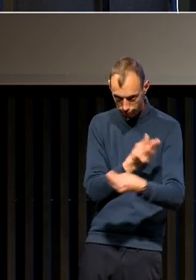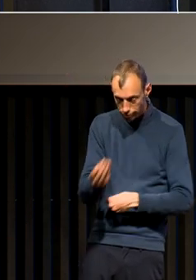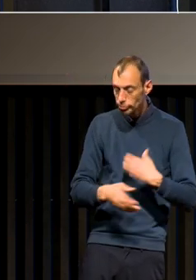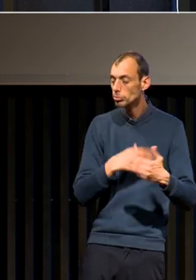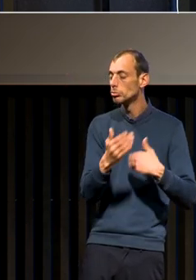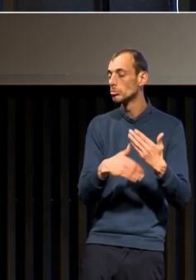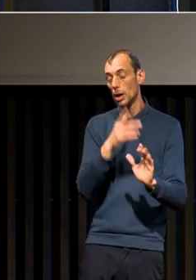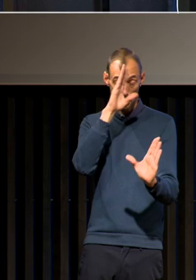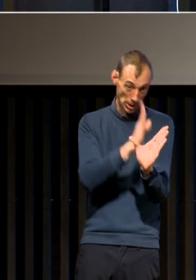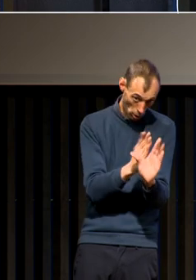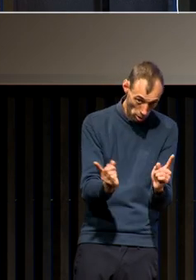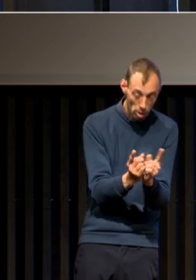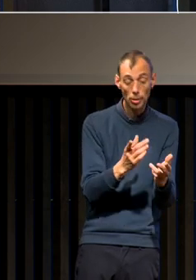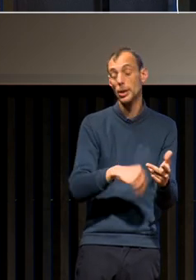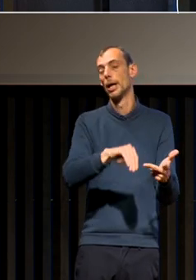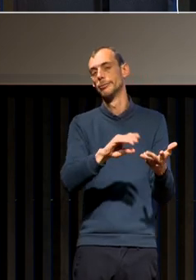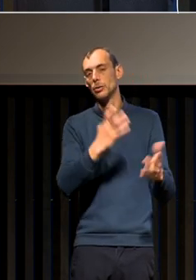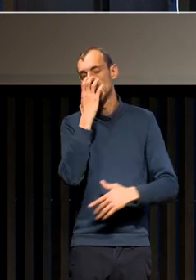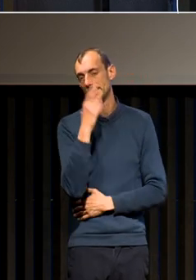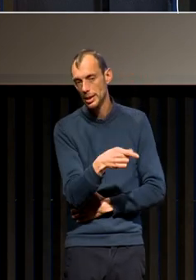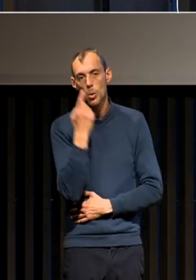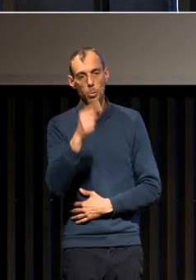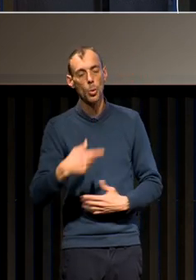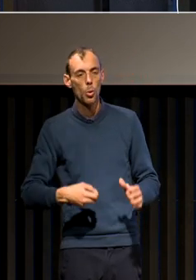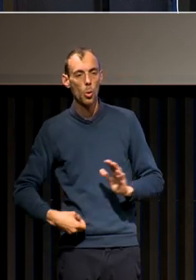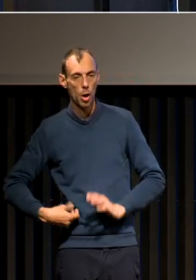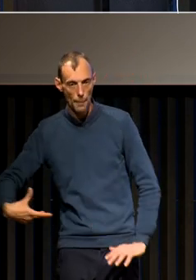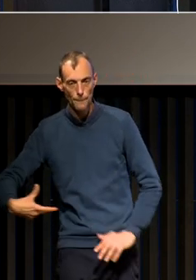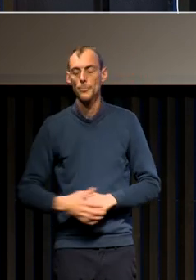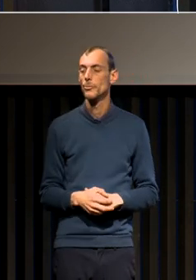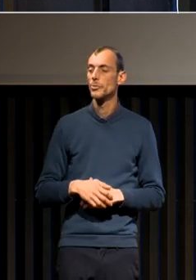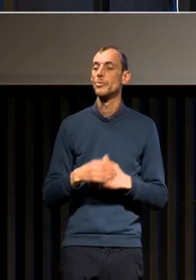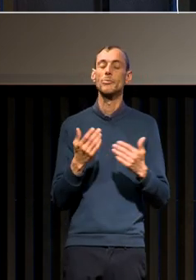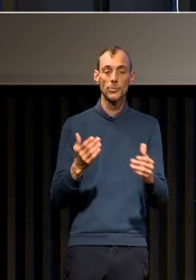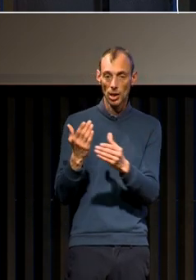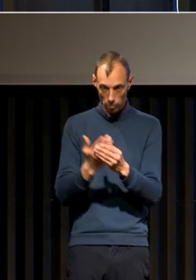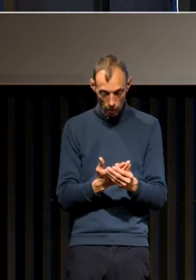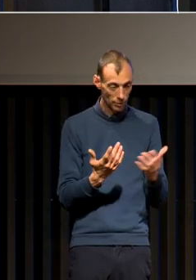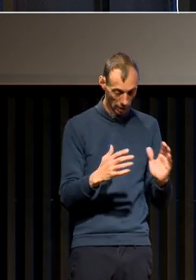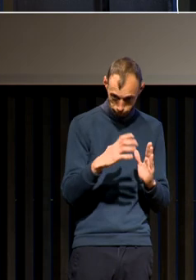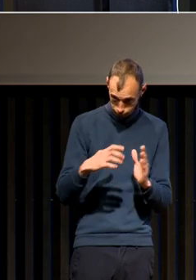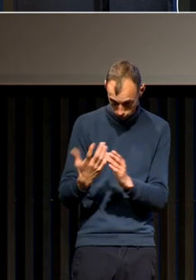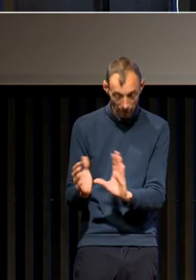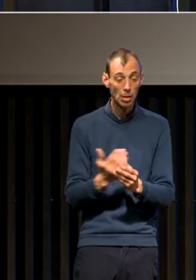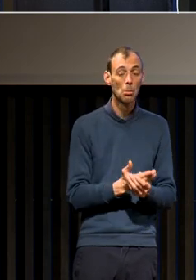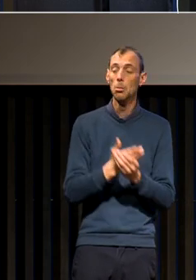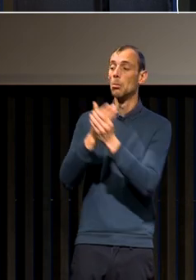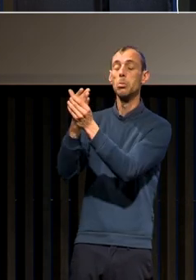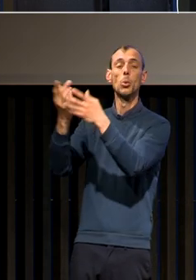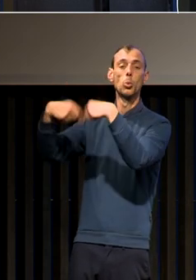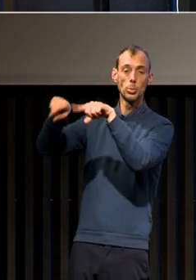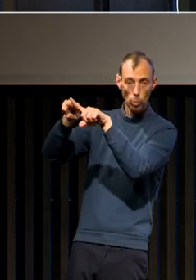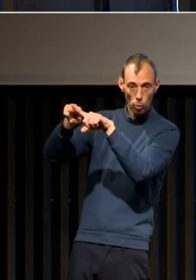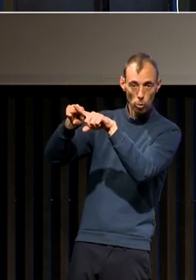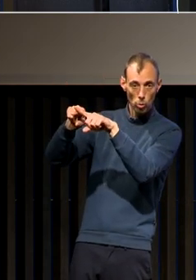pour la ponction. Et après, le dossier passe en commission, il y a une validation pluridisciplinaire et ensuite on leur remet le